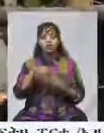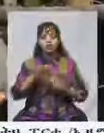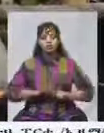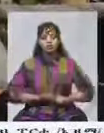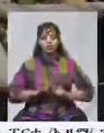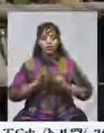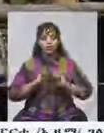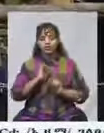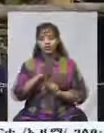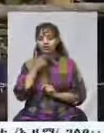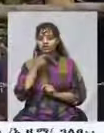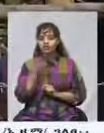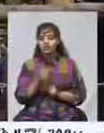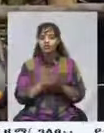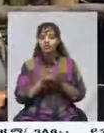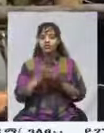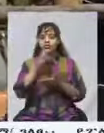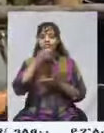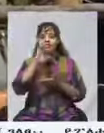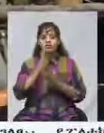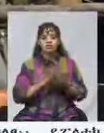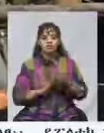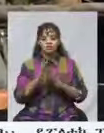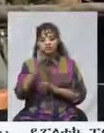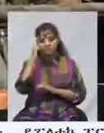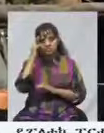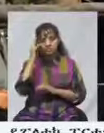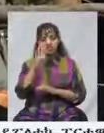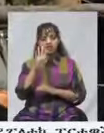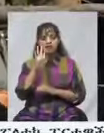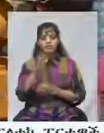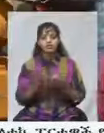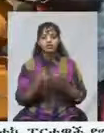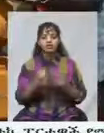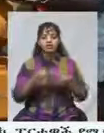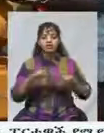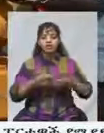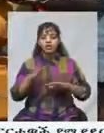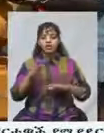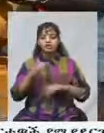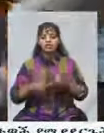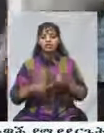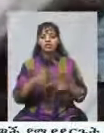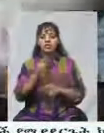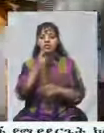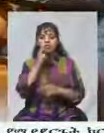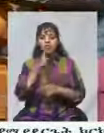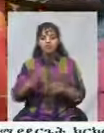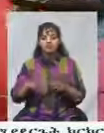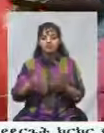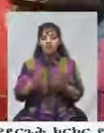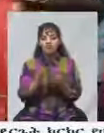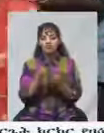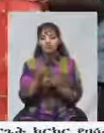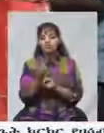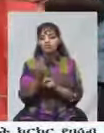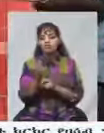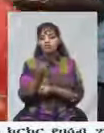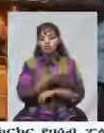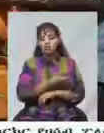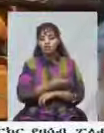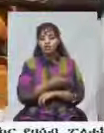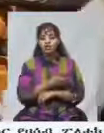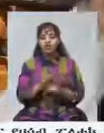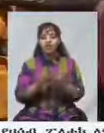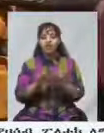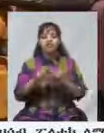ነዋሪዎች እንዳሉት በንጹህ መጠጥ ውሃ ችግር ሳቢያ ከአምስት ኪሎ ሜትር በላይ በመጓዝ የወንዝ ውሃ በመቅዳት የሚጠቀሙ በመሆናቸው